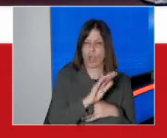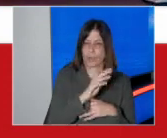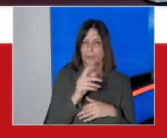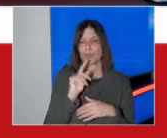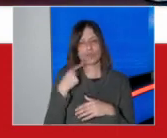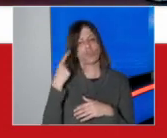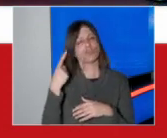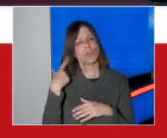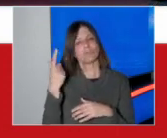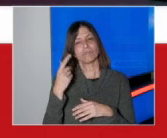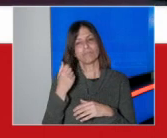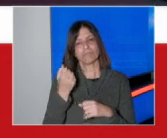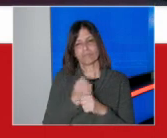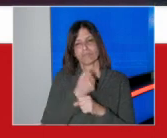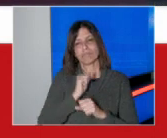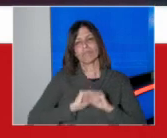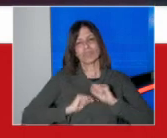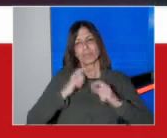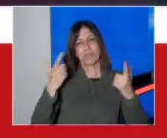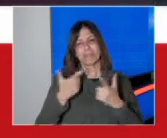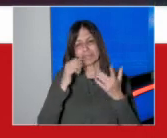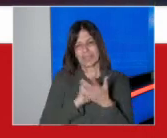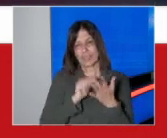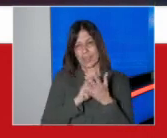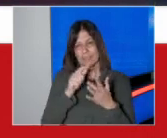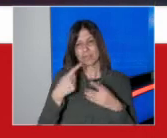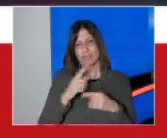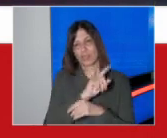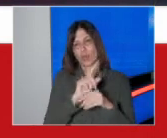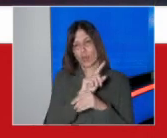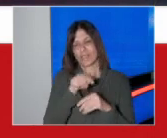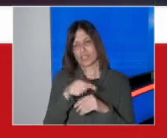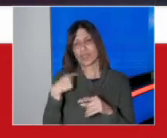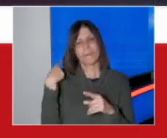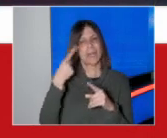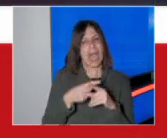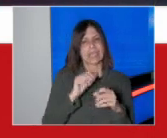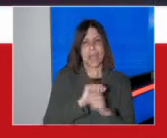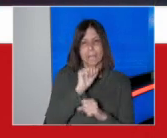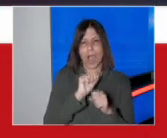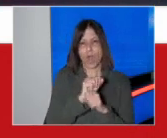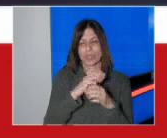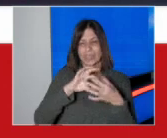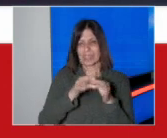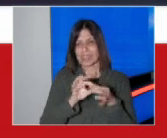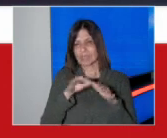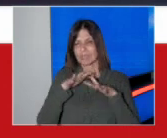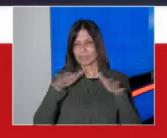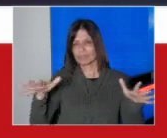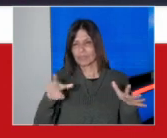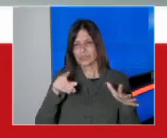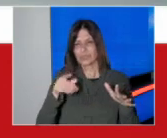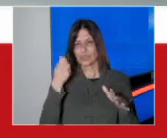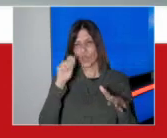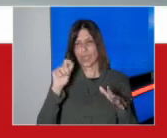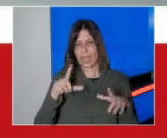שהם התנהלו בכל המסיבת עיתונאים הזאת, ובכלל בכל היממה, כל התקופה הזאת, מאז שהמחאות רשת פרצו בנושא יוקר המחיה, הם מתנהלים